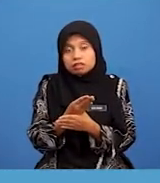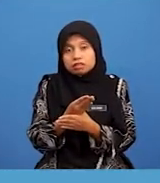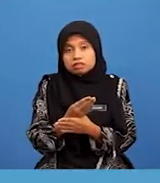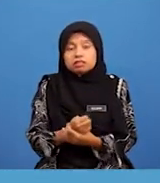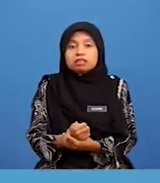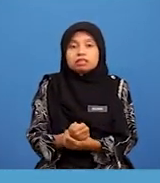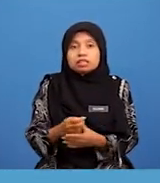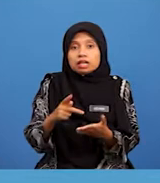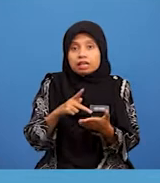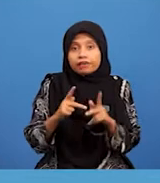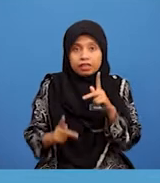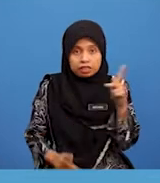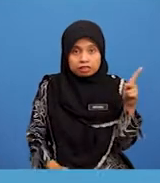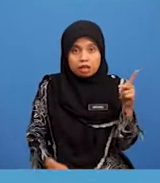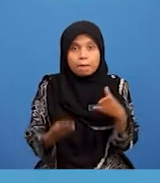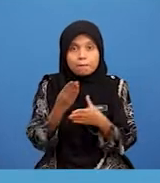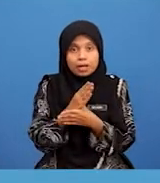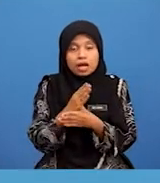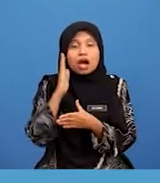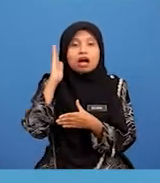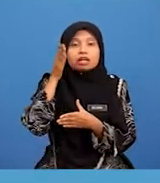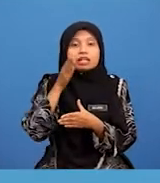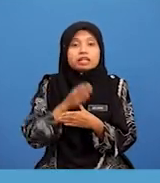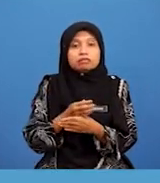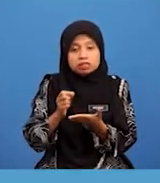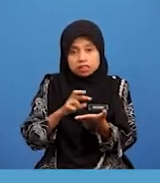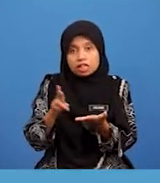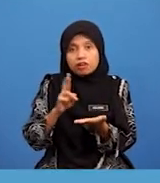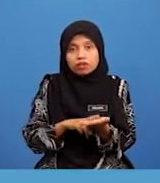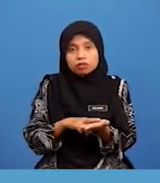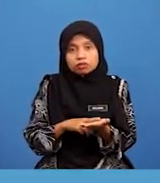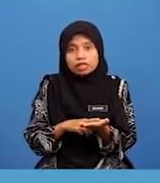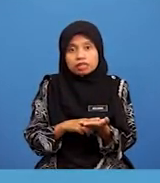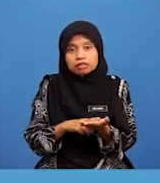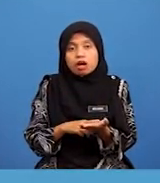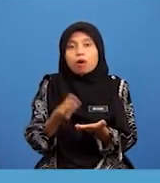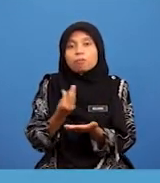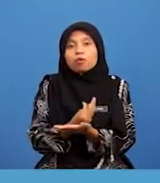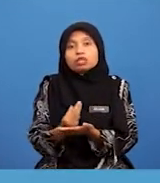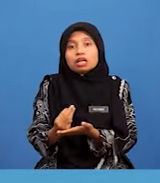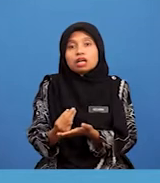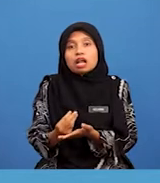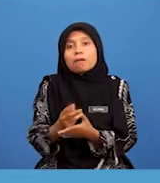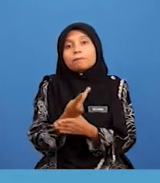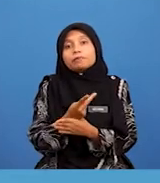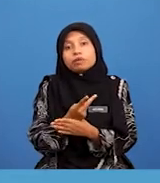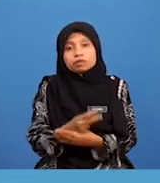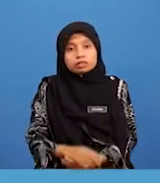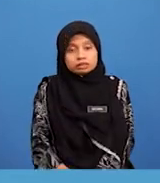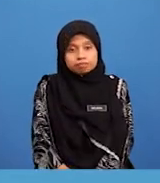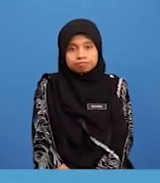Manakala di bahagian kredit akaun bank akan direkodkan dengan butiran modal perkongsi.